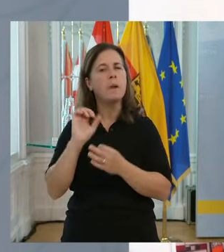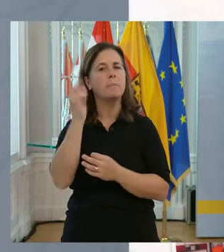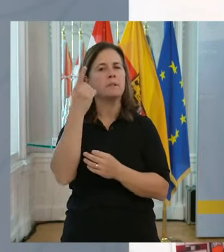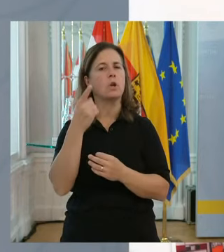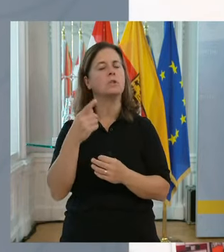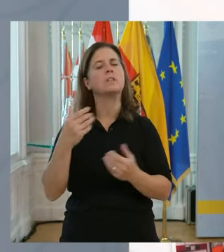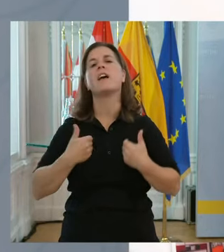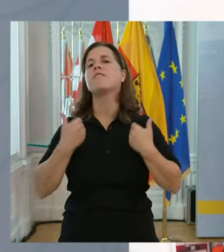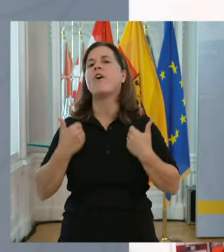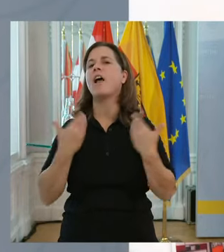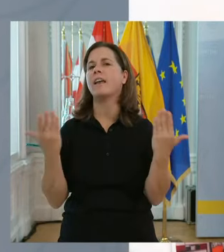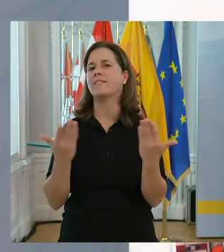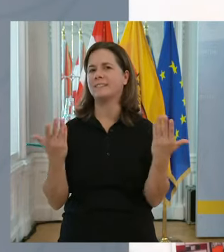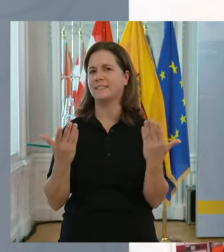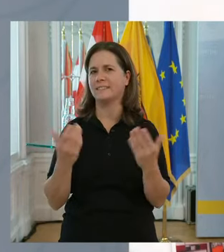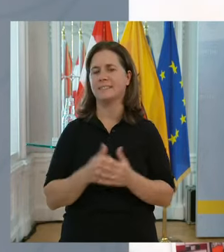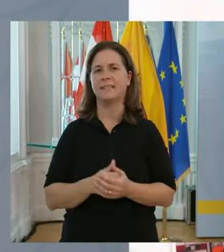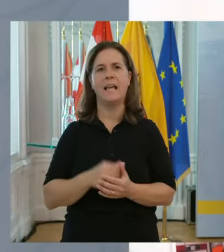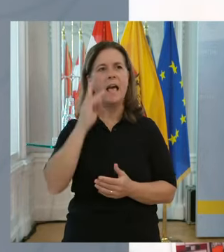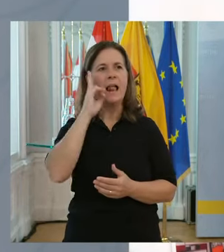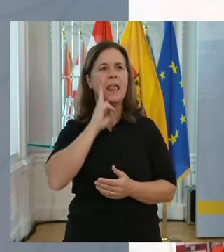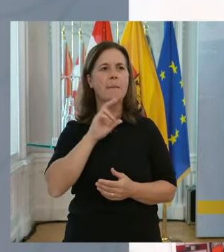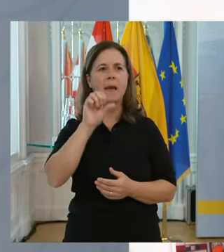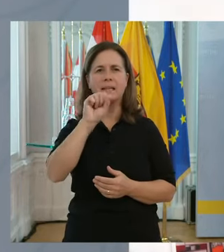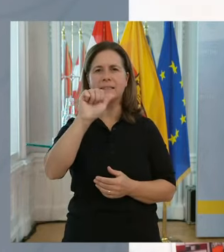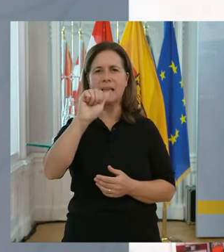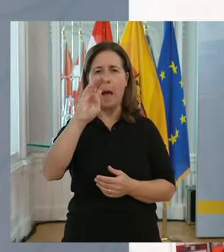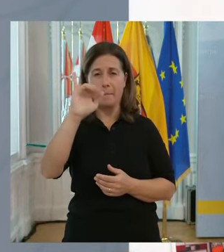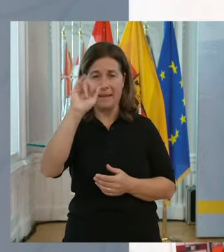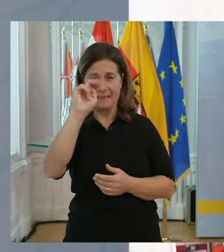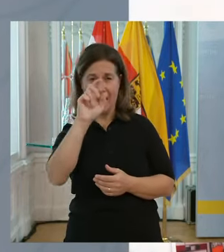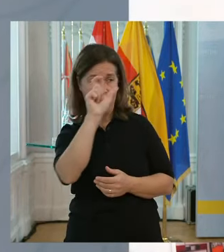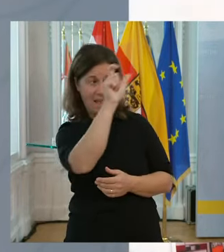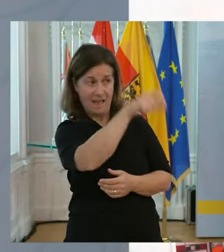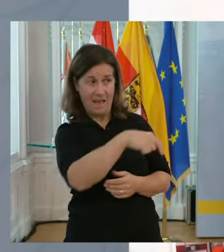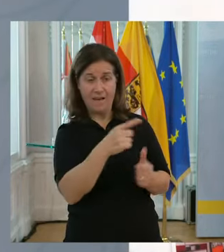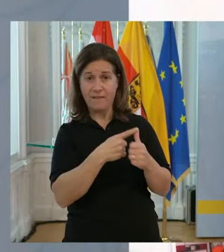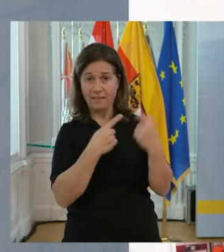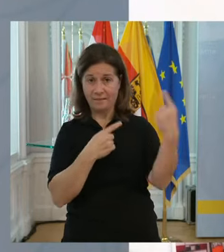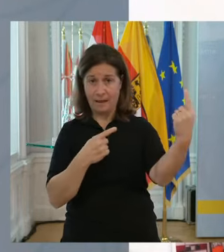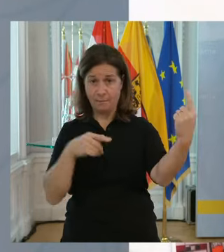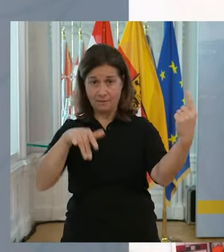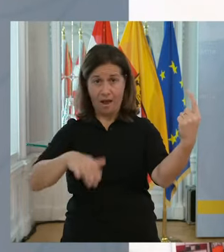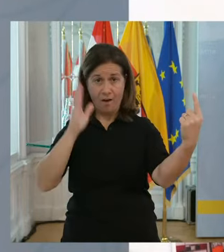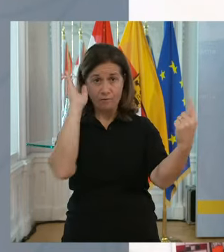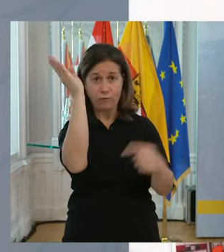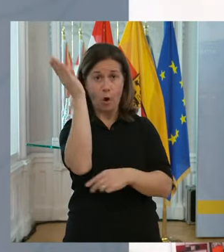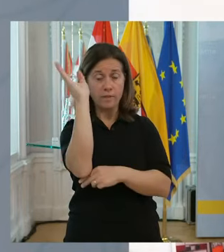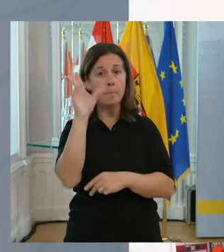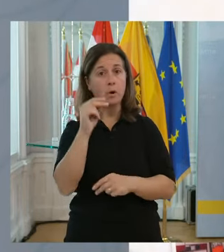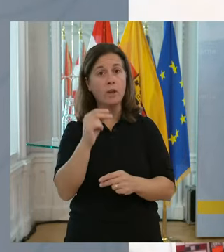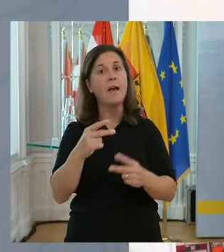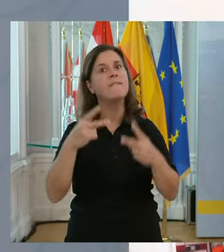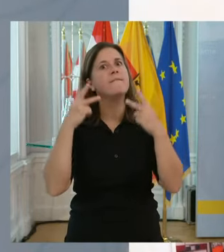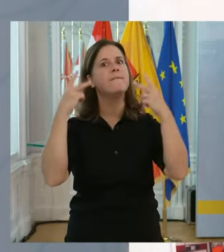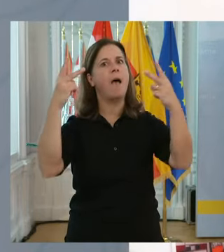besonders erfreulich ist. Liebe Sabine, wenn du hier einen Vortrag haltest, dann ist das eine Wertigkeit. Dann wissen